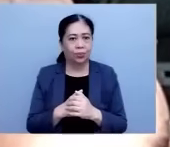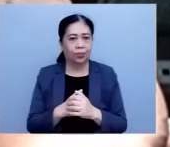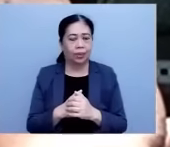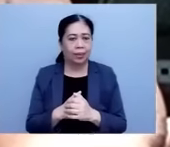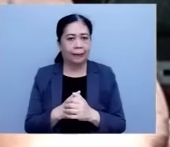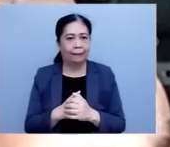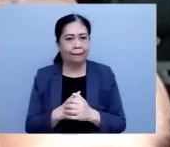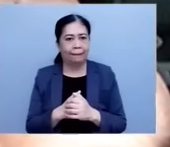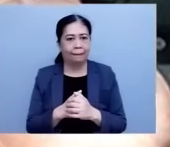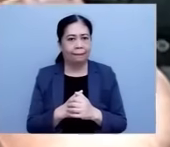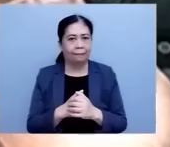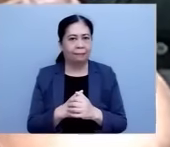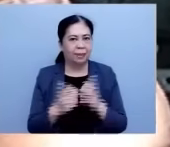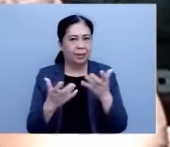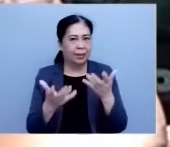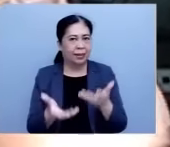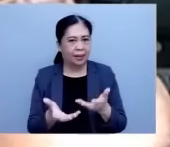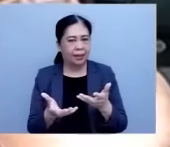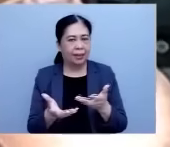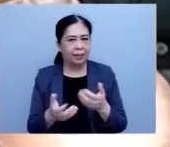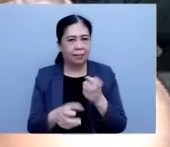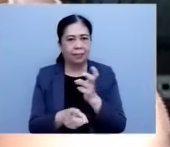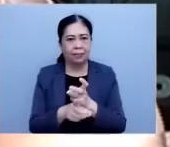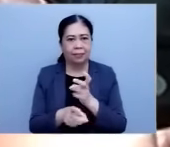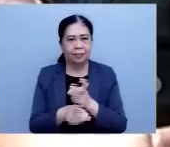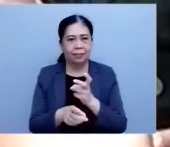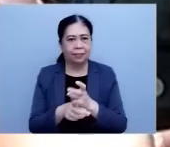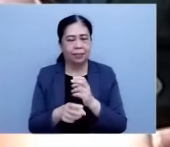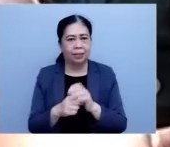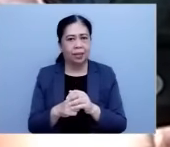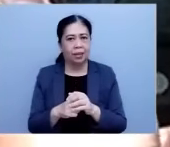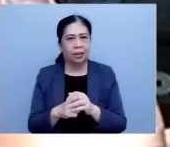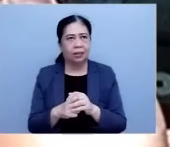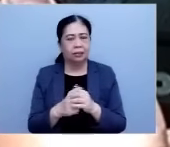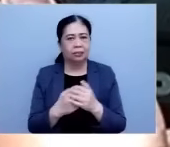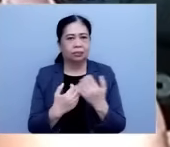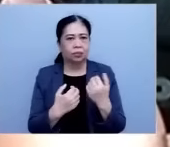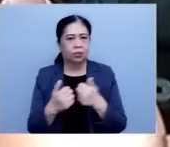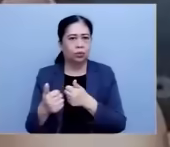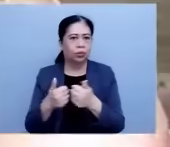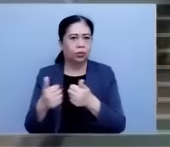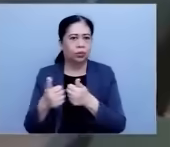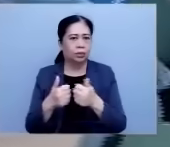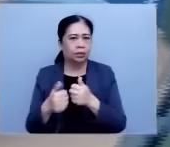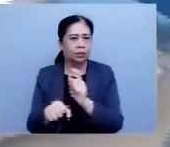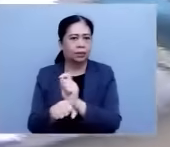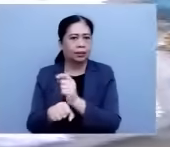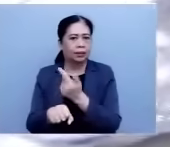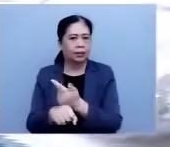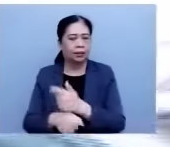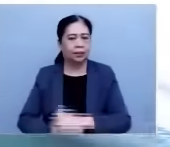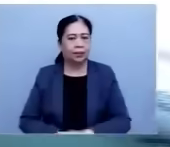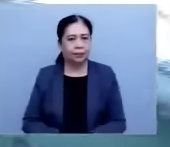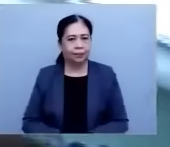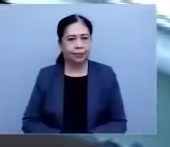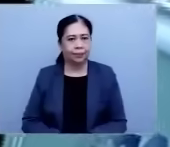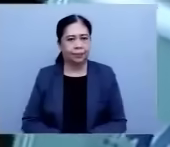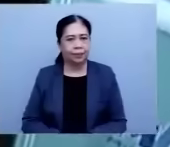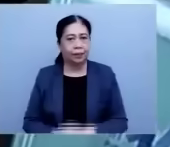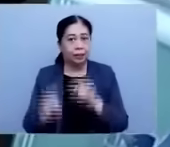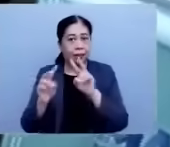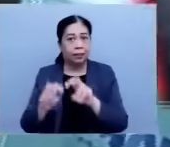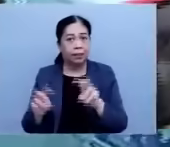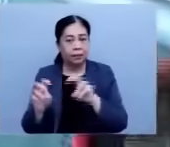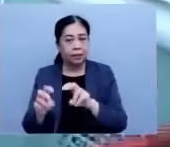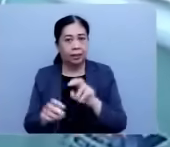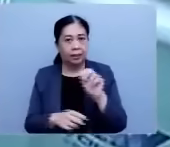magiging mabigat at mahirap na task ang tumakbo sa Taguig. Nang usisain si Binay